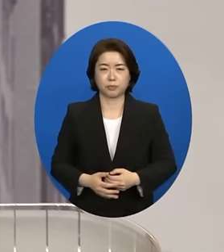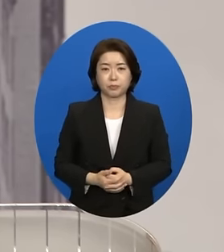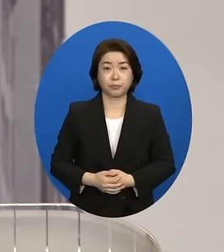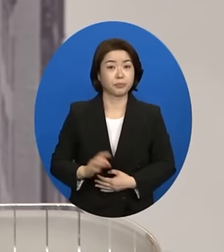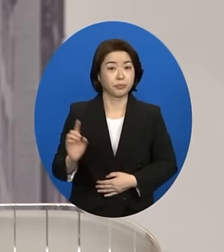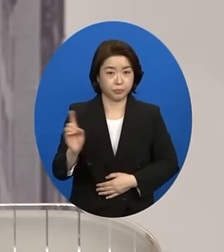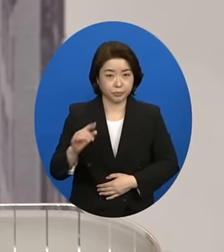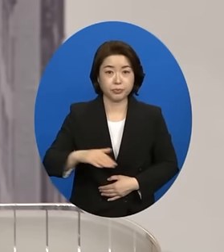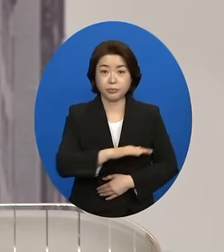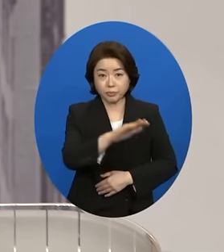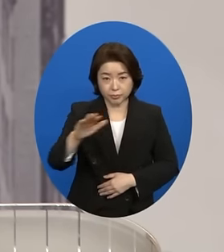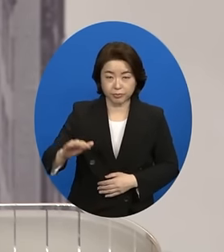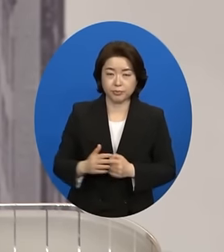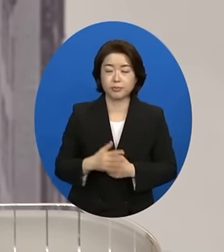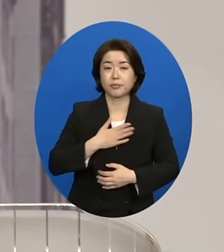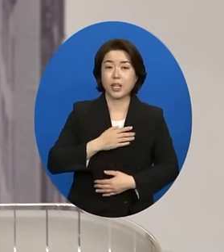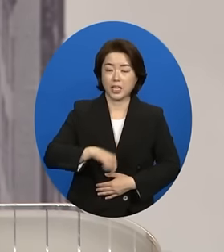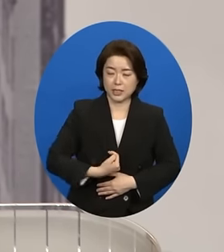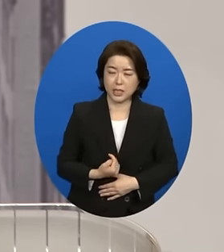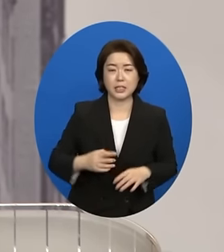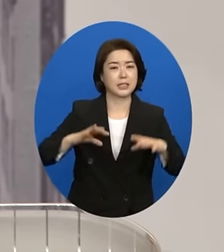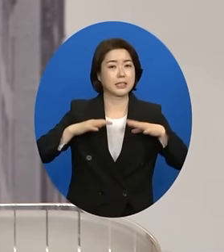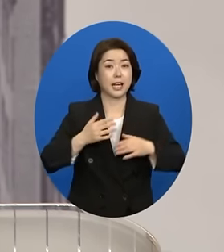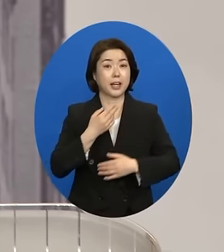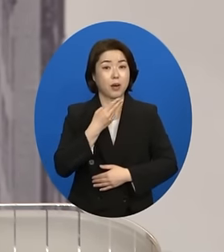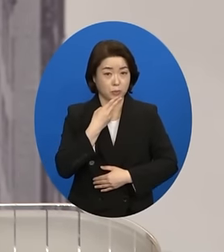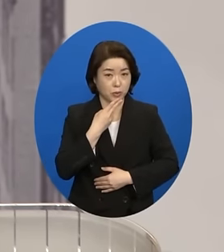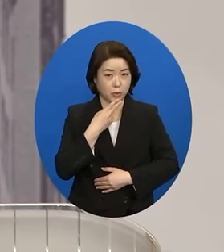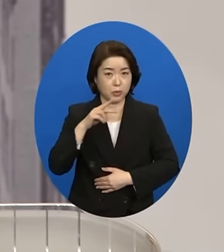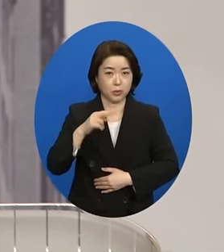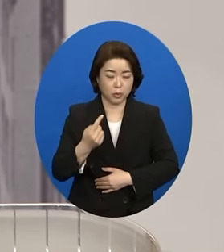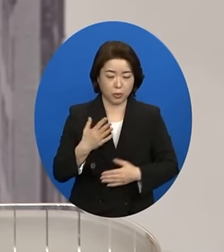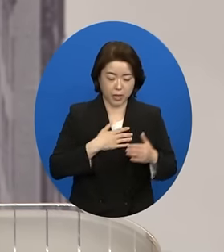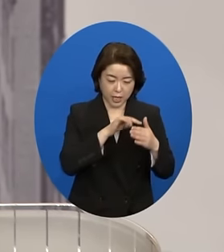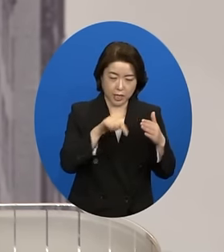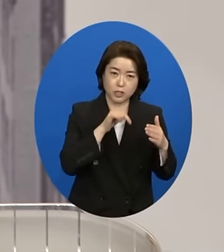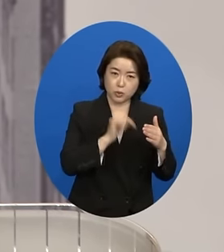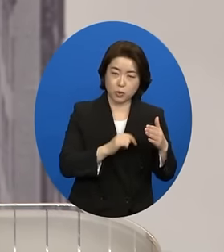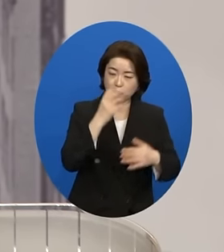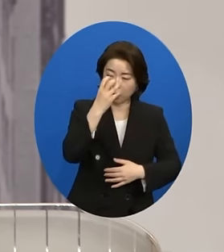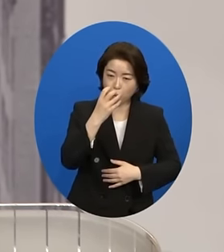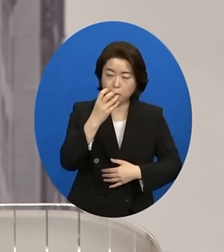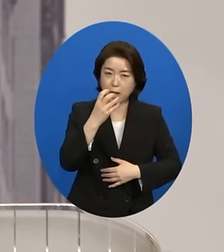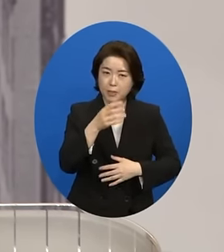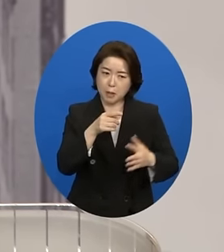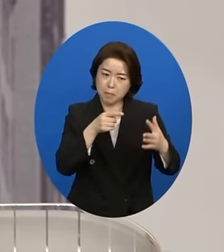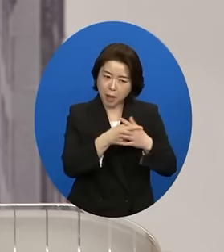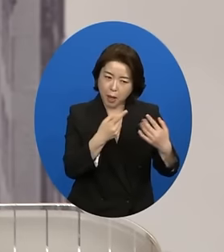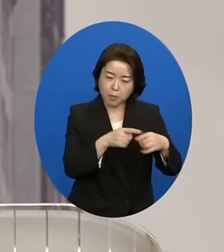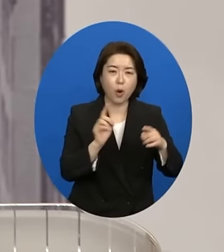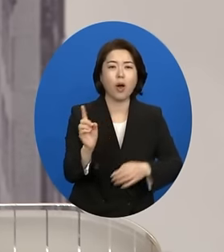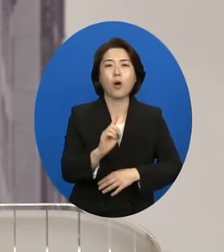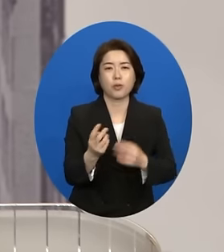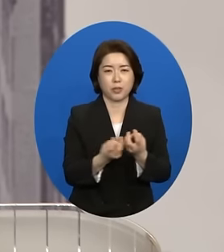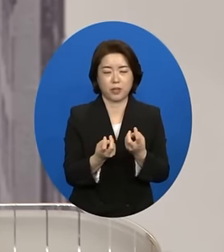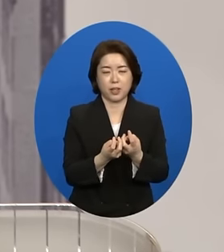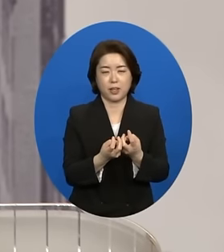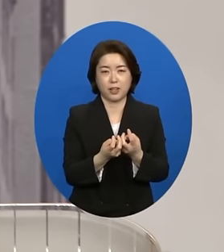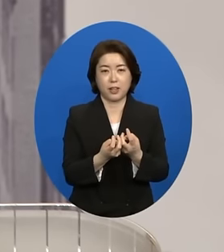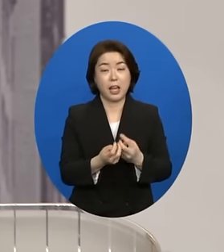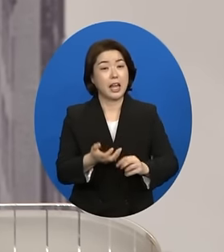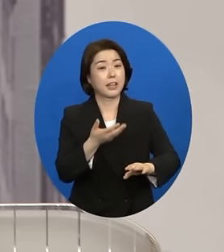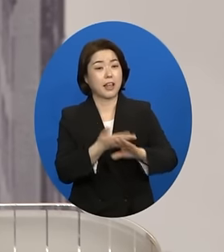우리가 우리 자신을 자랑하지 않더라도 우리 안에 교만이 있는 것을 어떻게 알죠? 다른 사람이 우리를 칭찬할